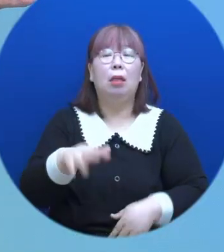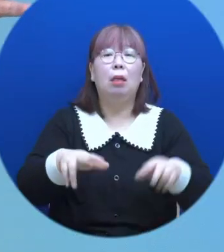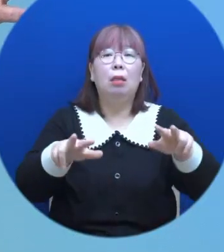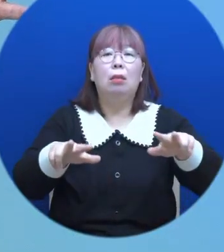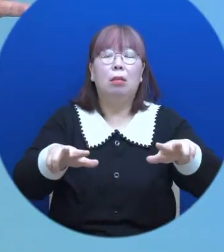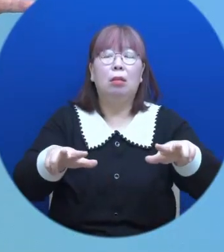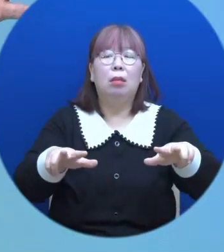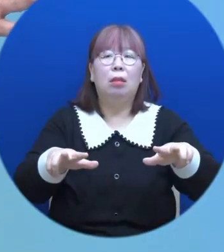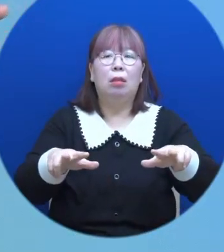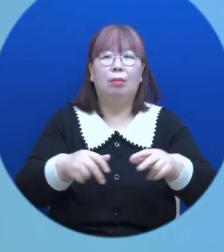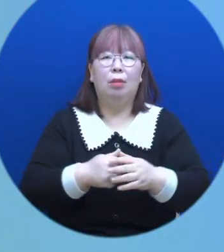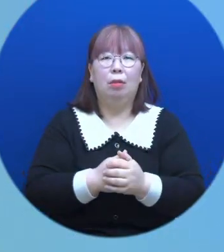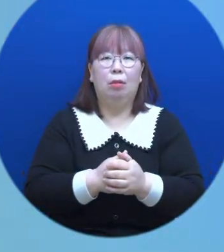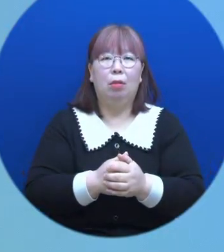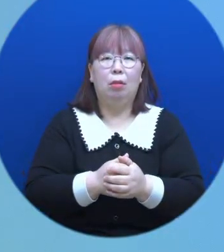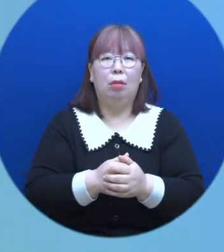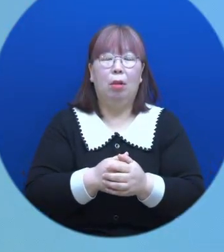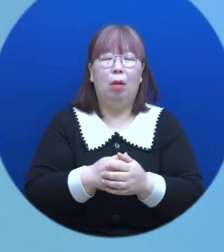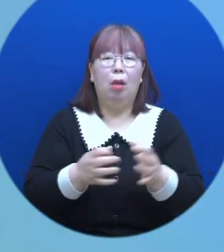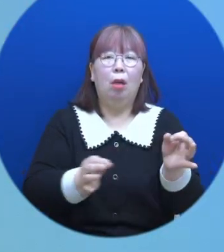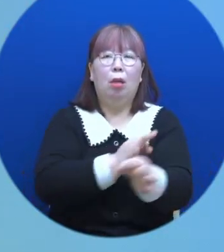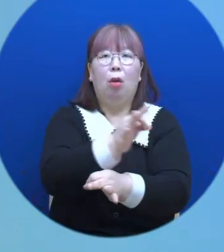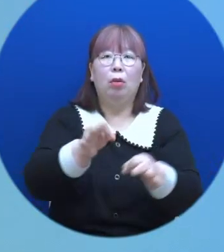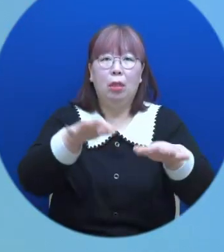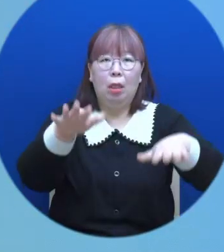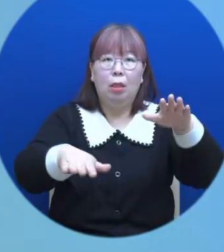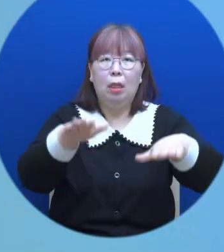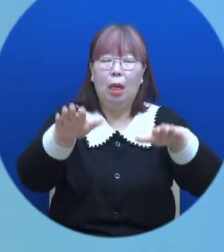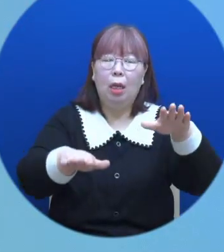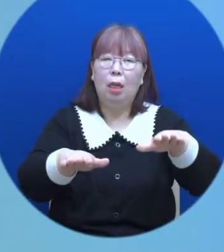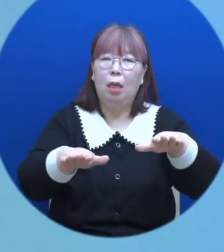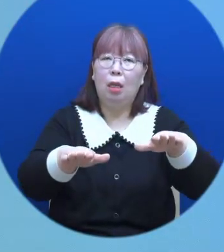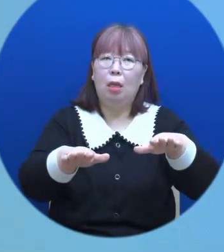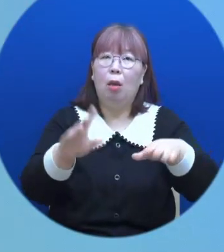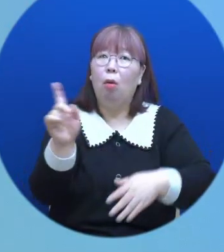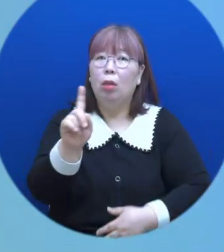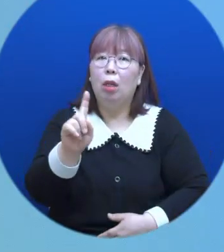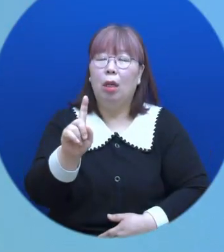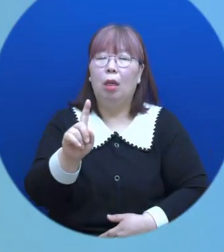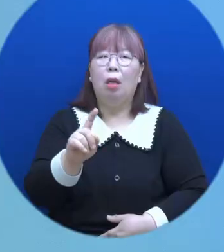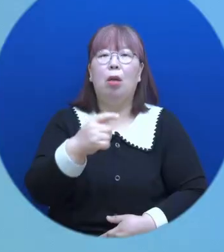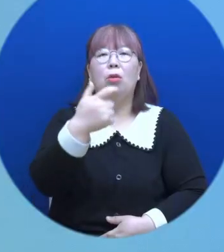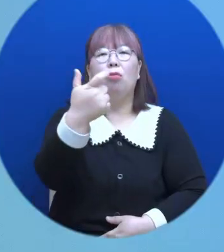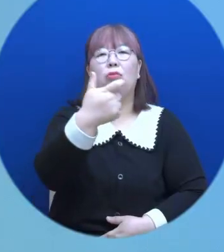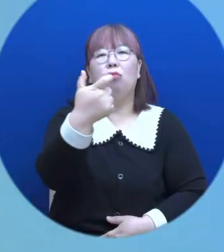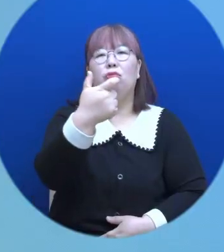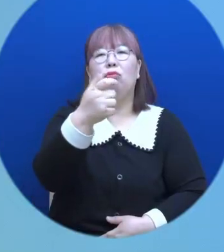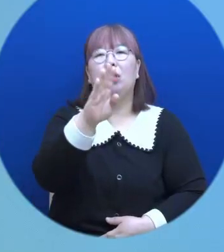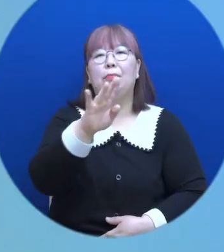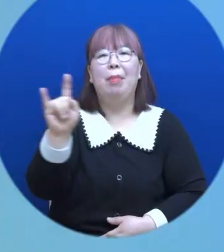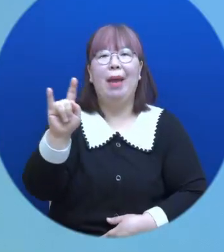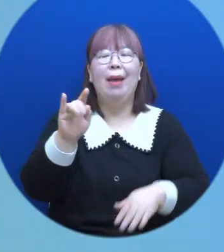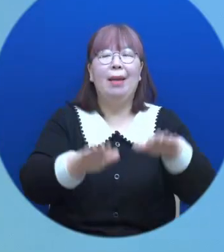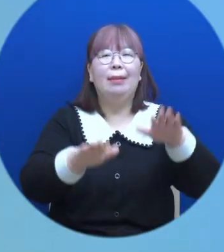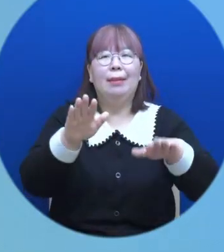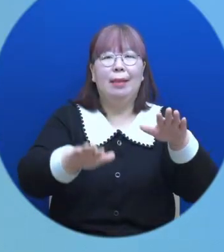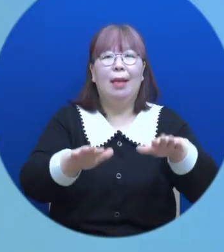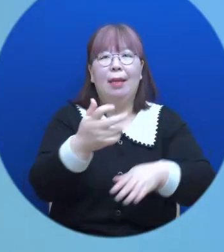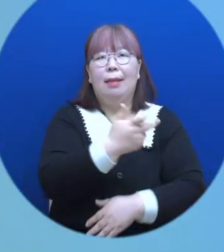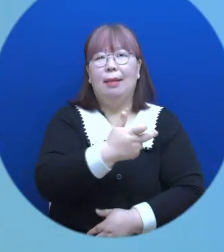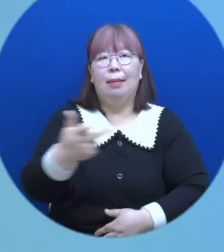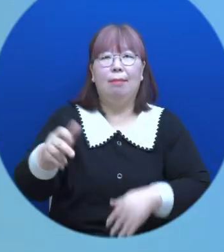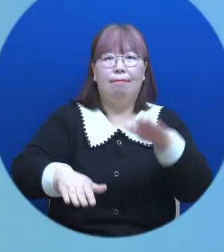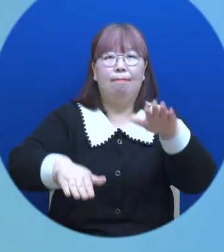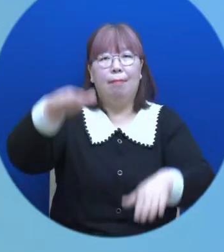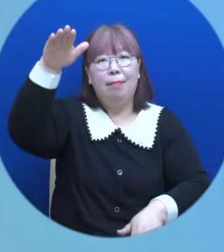어느 정도의 경제 규모 차이가 날까? 무려 60배의 차이를 갖고